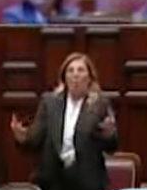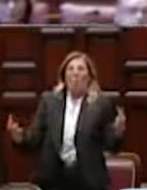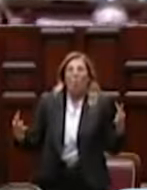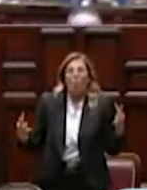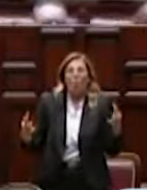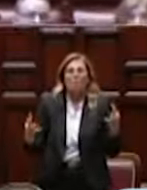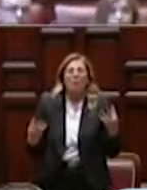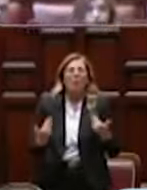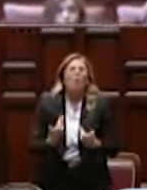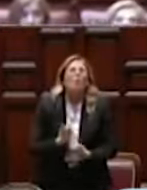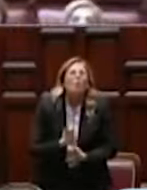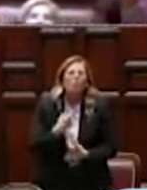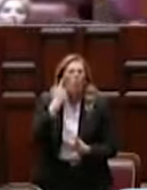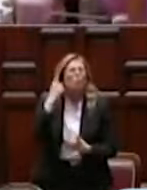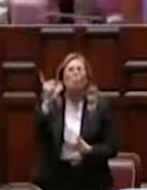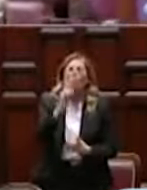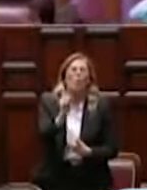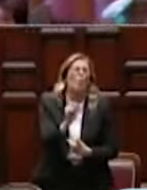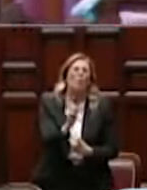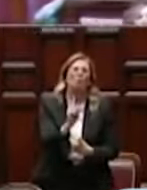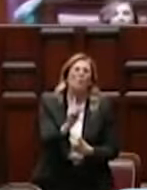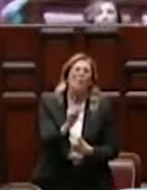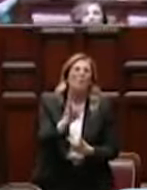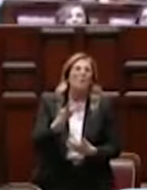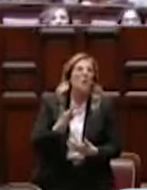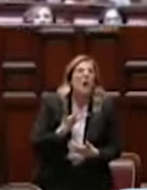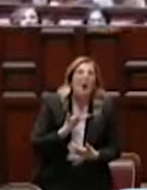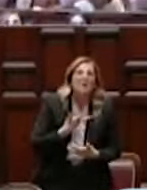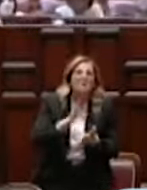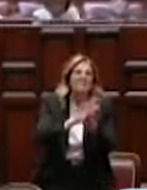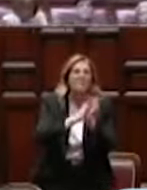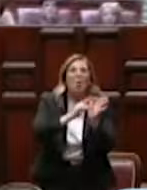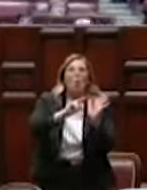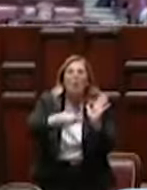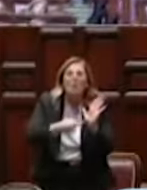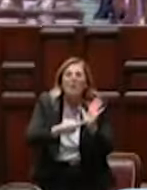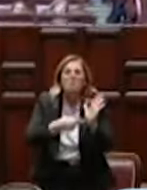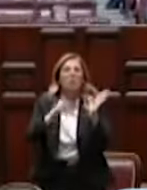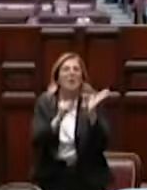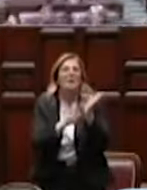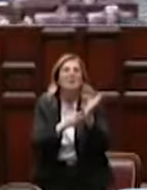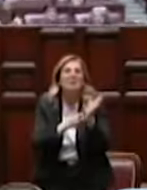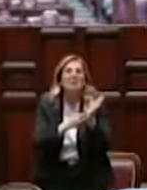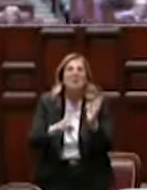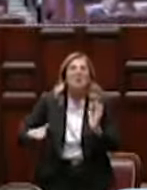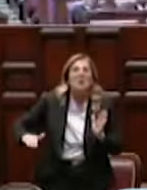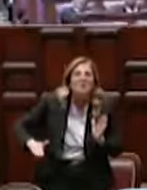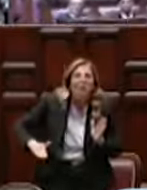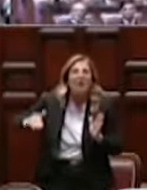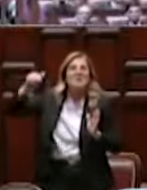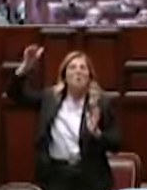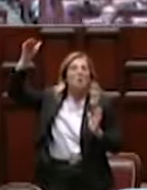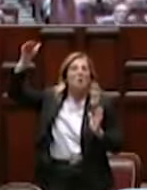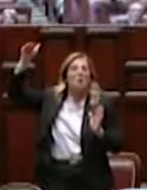io non sapevo dell'esistenza della Convenzione sui diritti dell'infanzia e dell